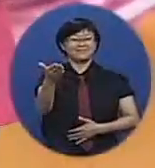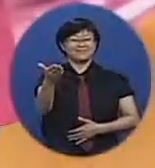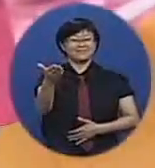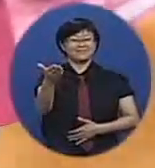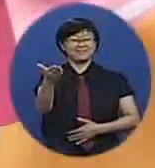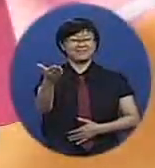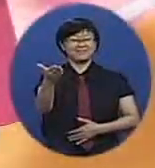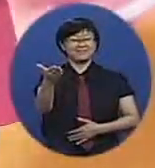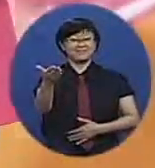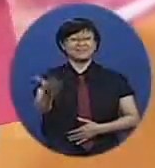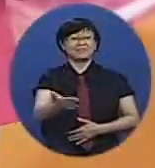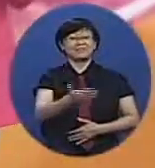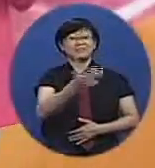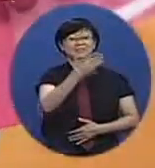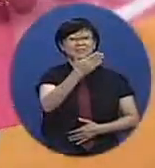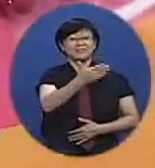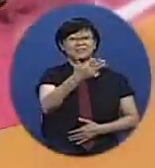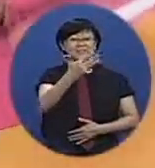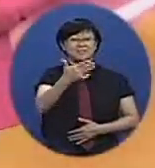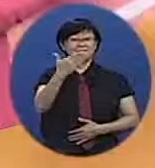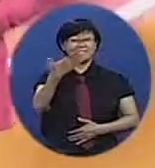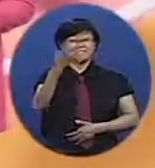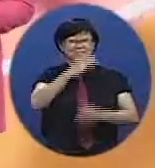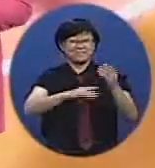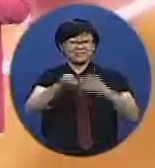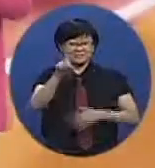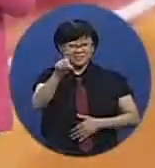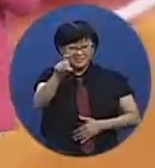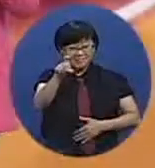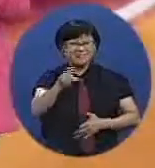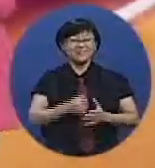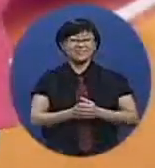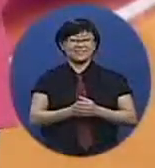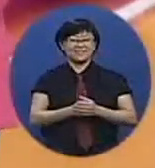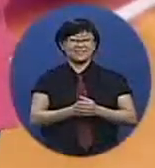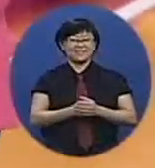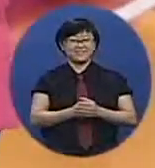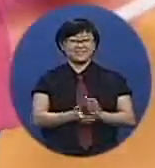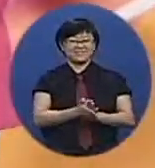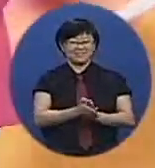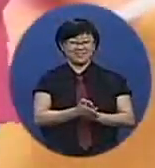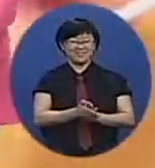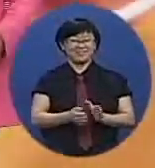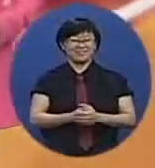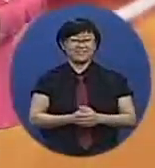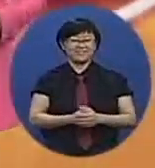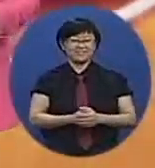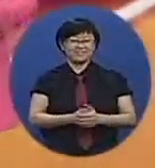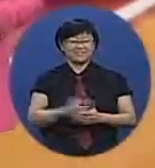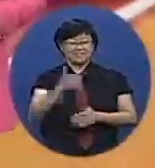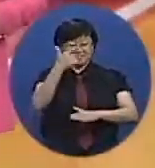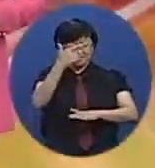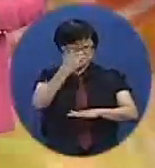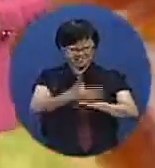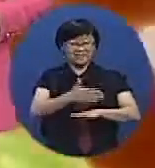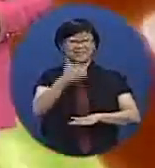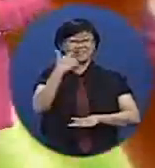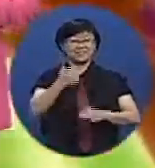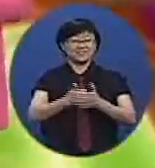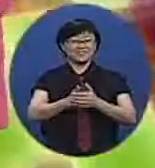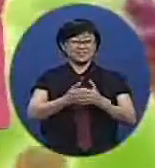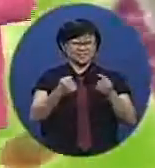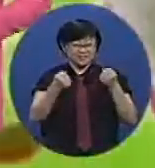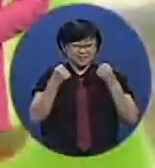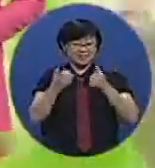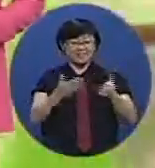주세요. 9점, 8점, 9점, 보너스 10점. 아유, 고맙습니다, 아버님. 건강하십시오.